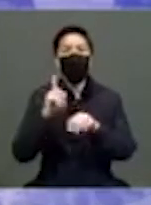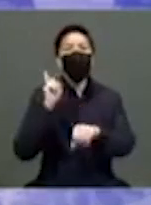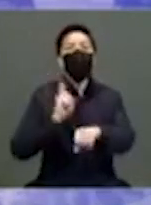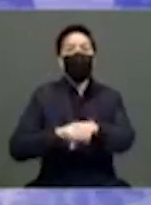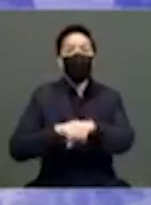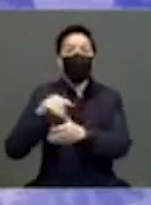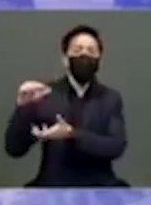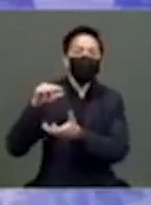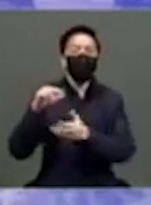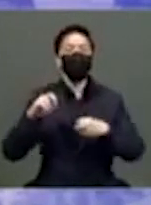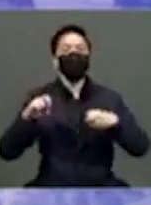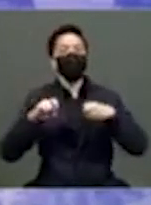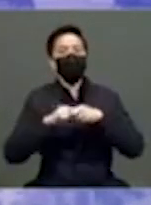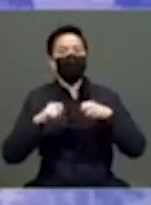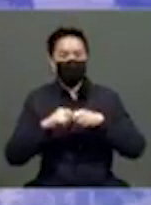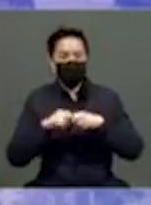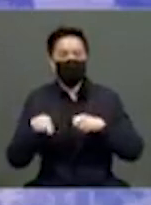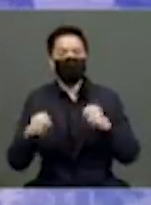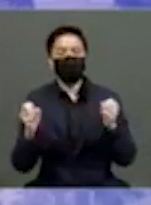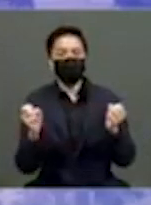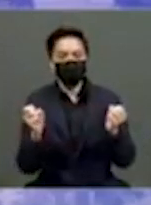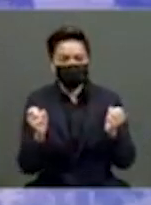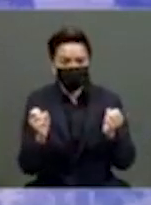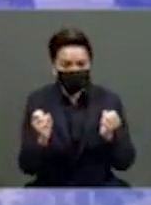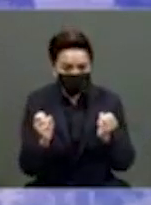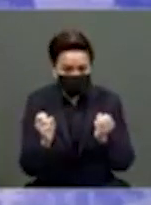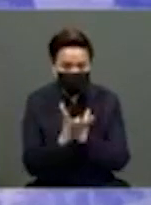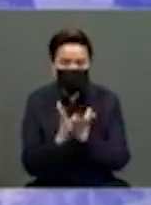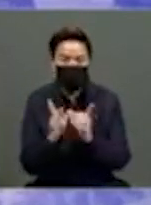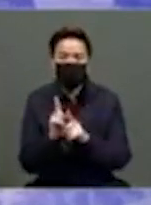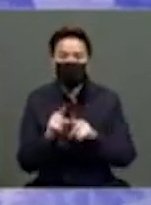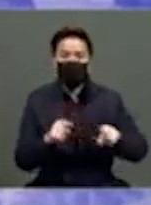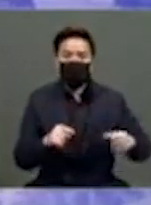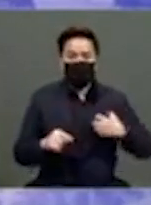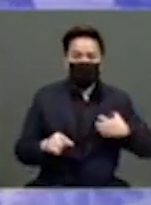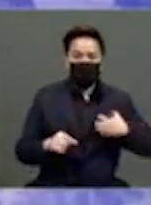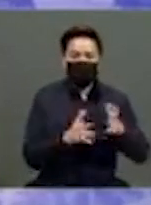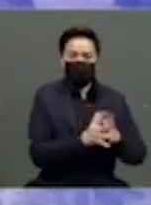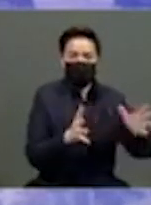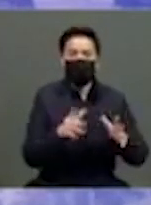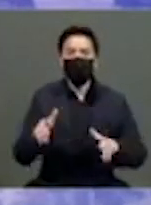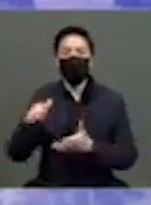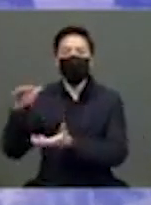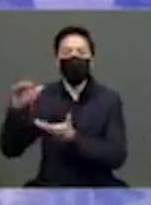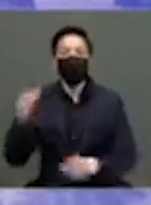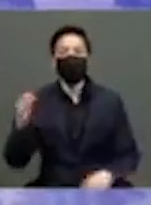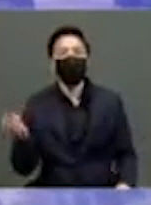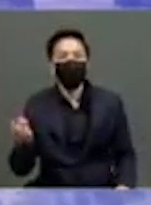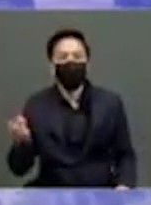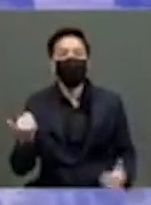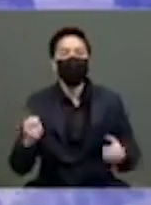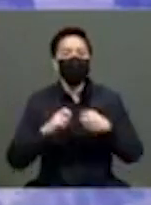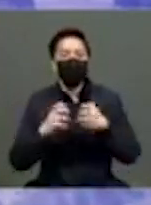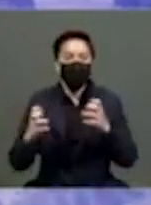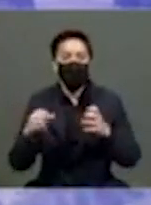เวลาเลยมีปัญหาทำให้เกิดการSupply demandกับ Supplyนี้ไม่เท่ากันนะฉะนั้นตอนนี้ที่